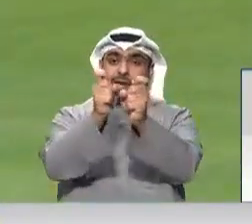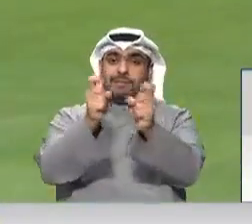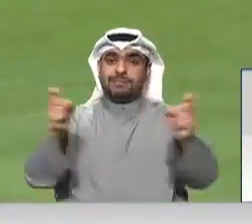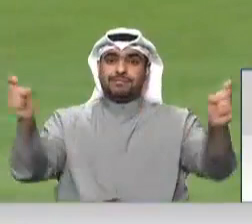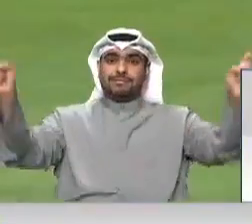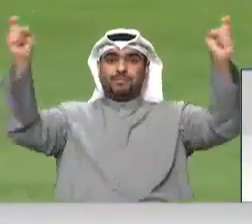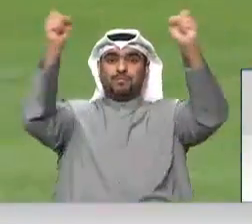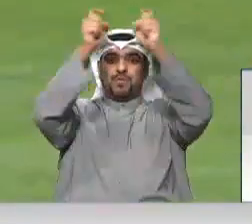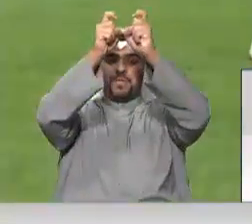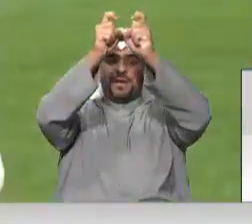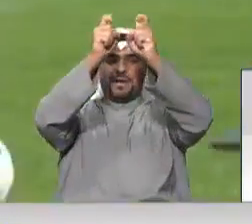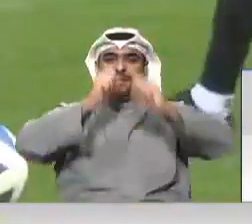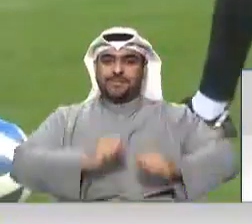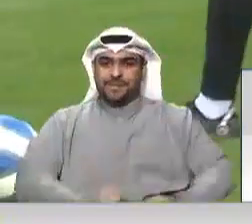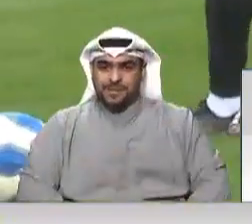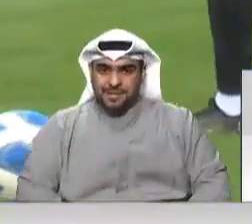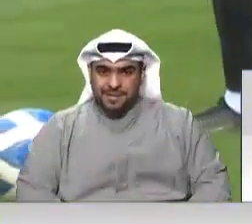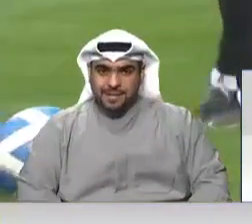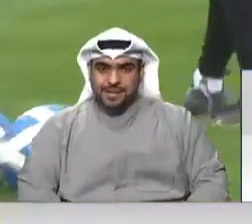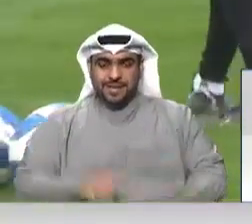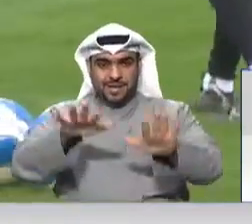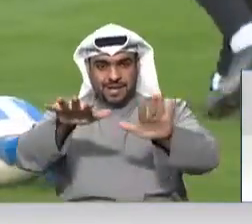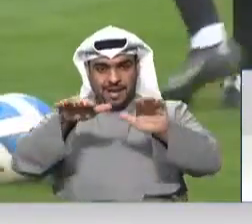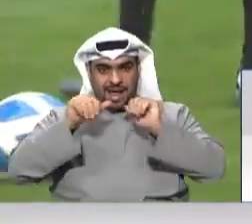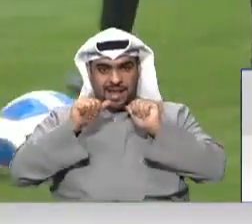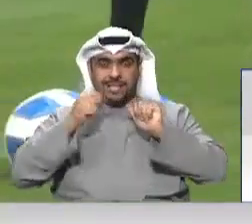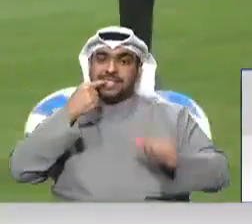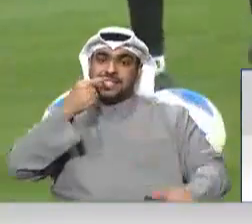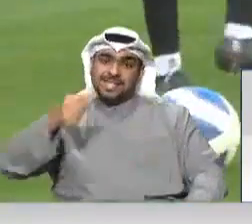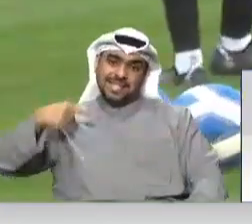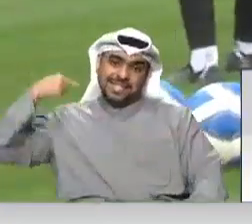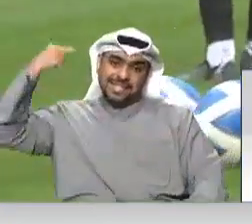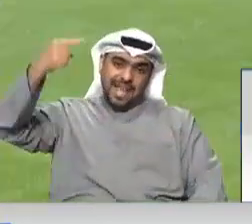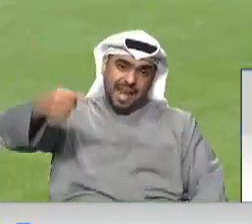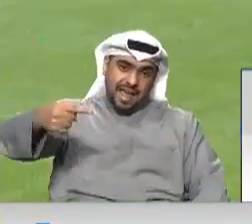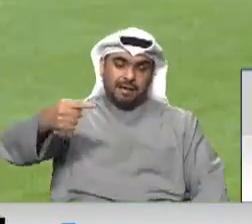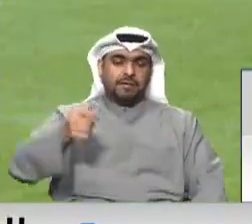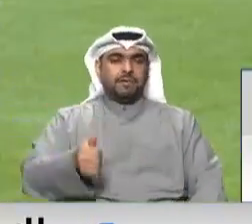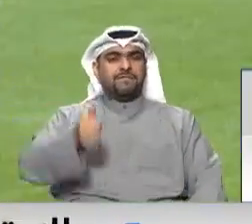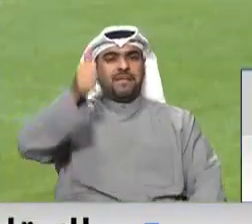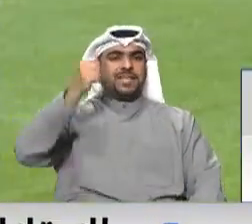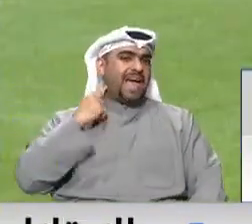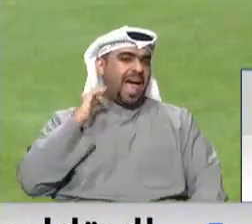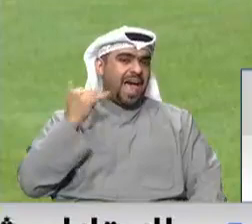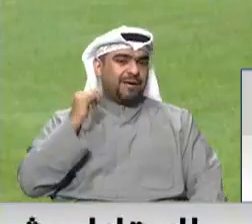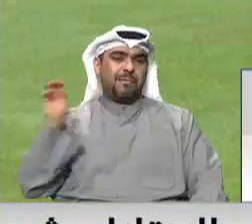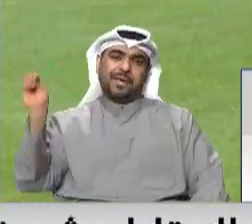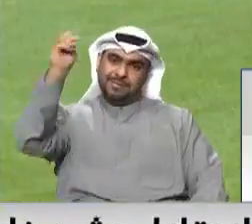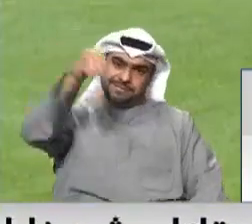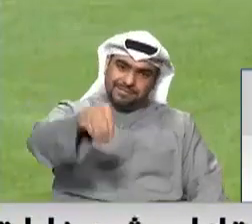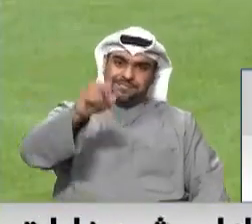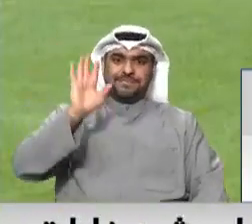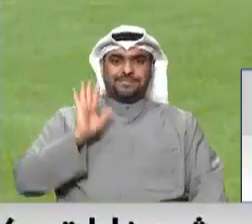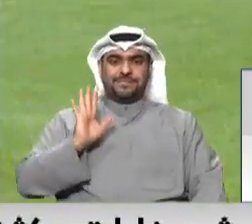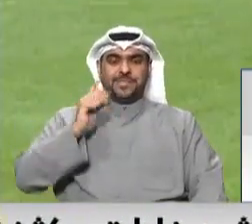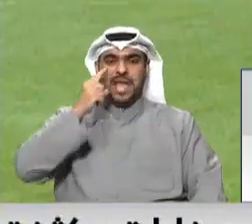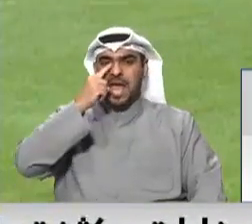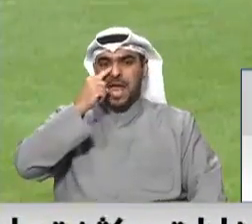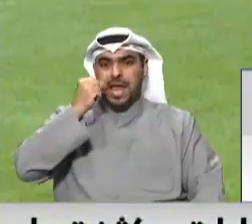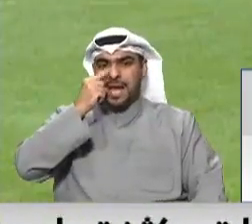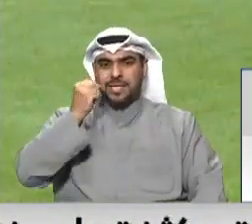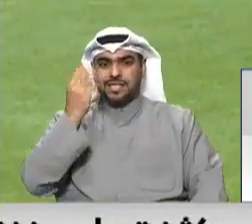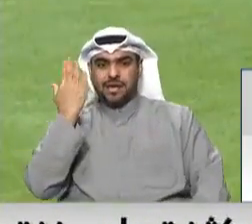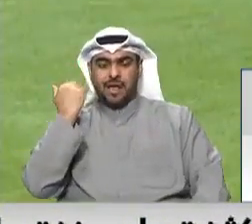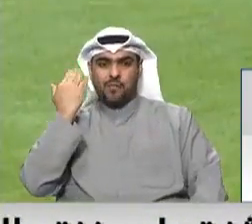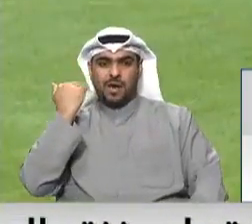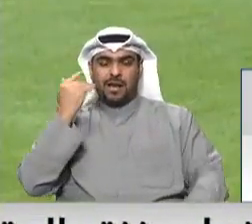حفظه الله والقفز إلى وصافة الترتيب في الدوري. أما النصر فقد خرج من كأس سمو ولي العهد